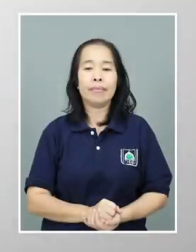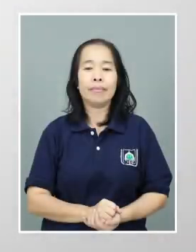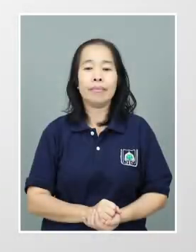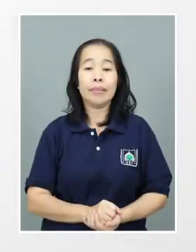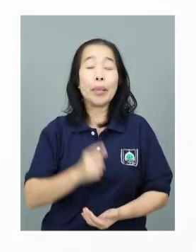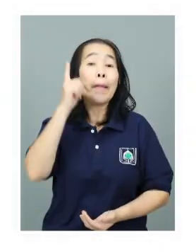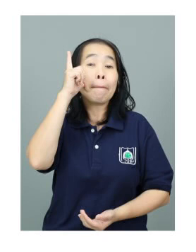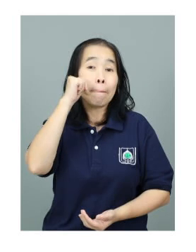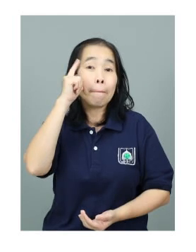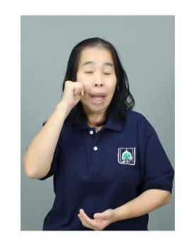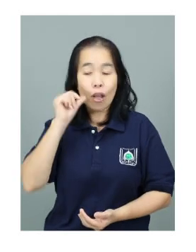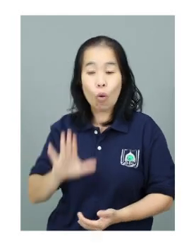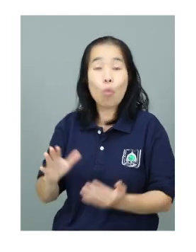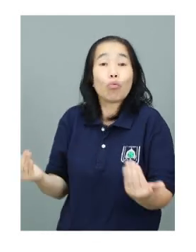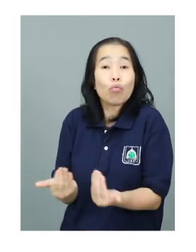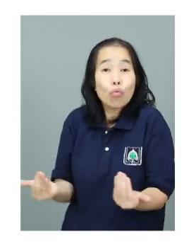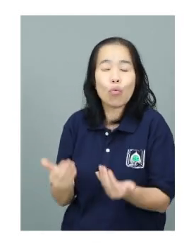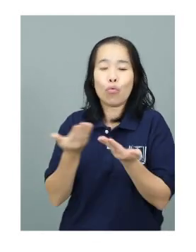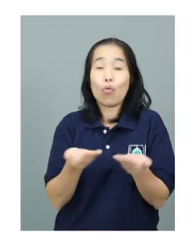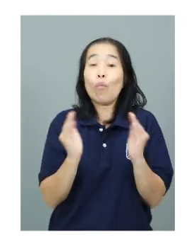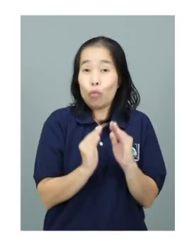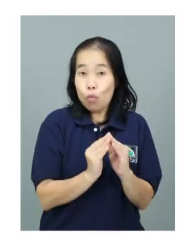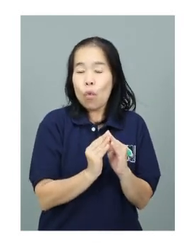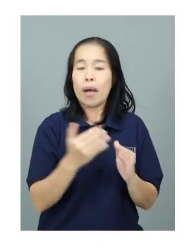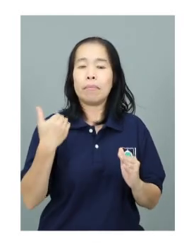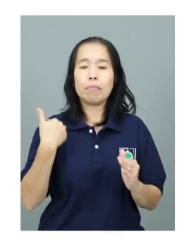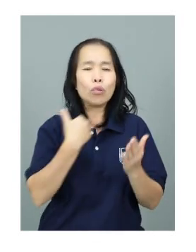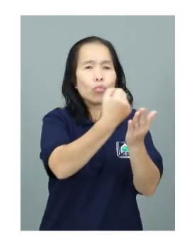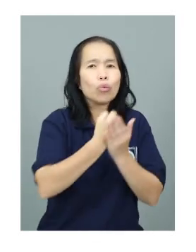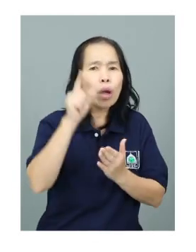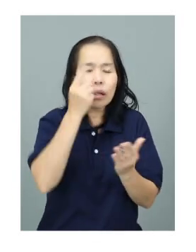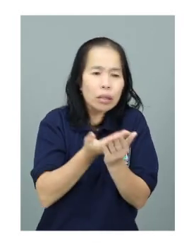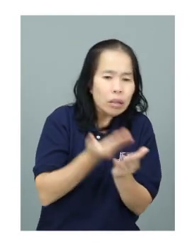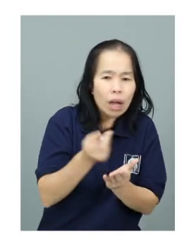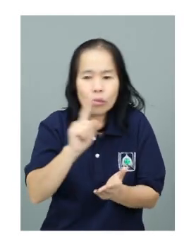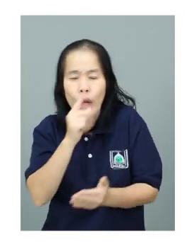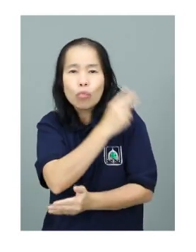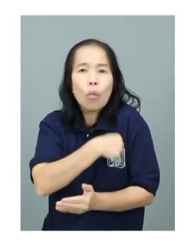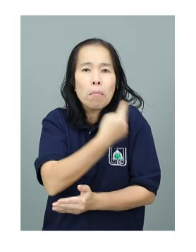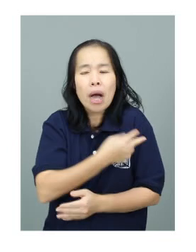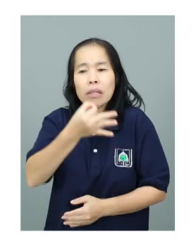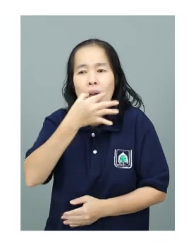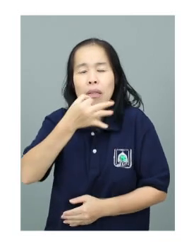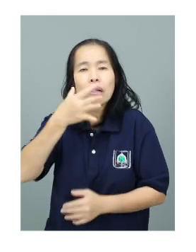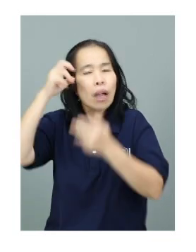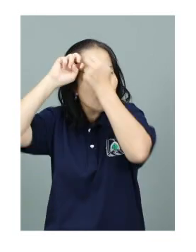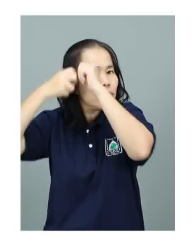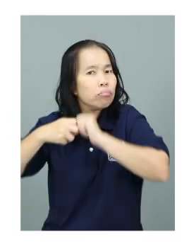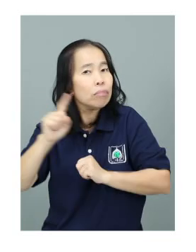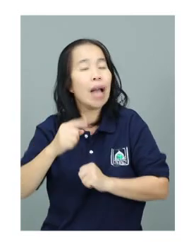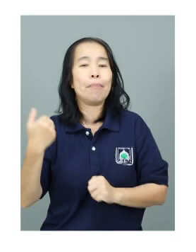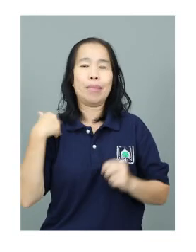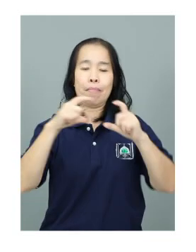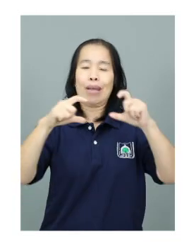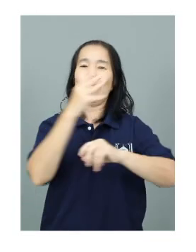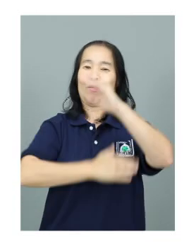คุณแม่นกคุณแม่ของน้องขิมและครอบครัวได้รับการช่วยเหลือค่าใช้จ่ายในการรักษาพยาบาลจากการที่น้องขิมมีบัตรประจำตัว